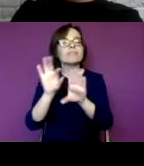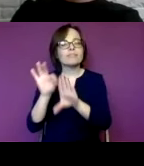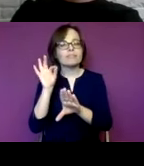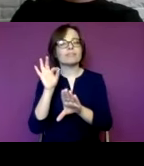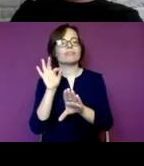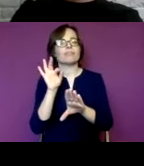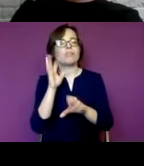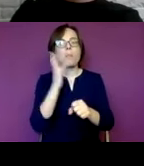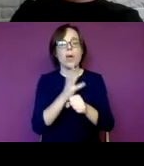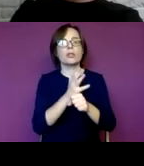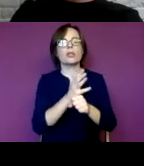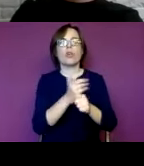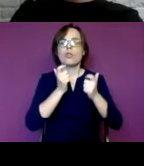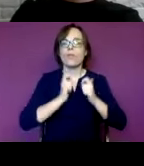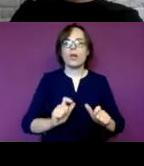wiejskości, a mianowicie